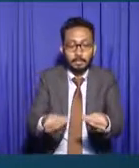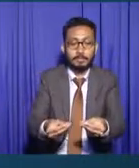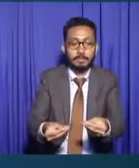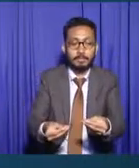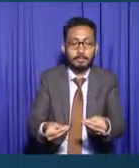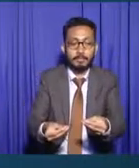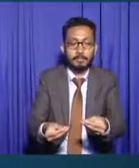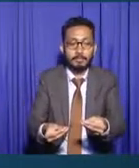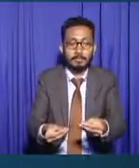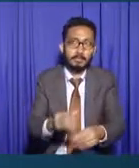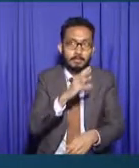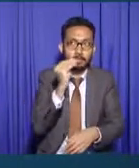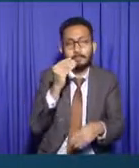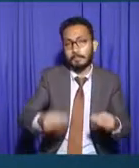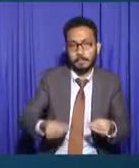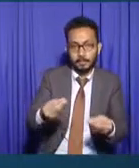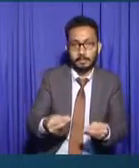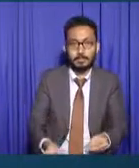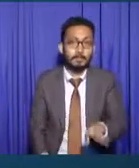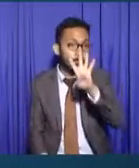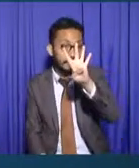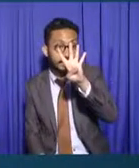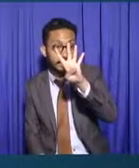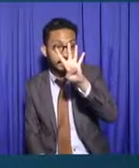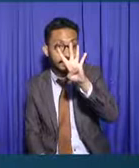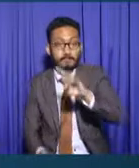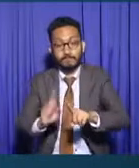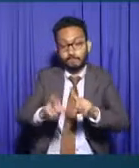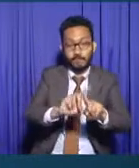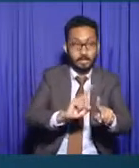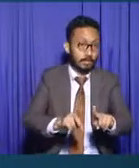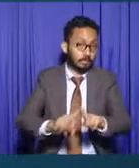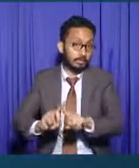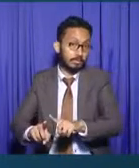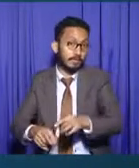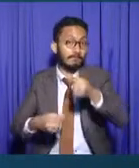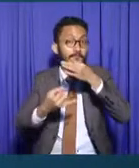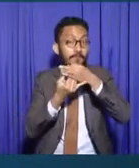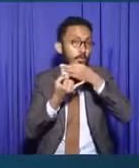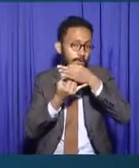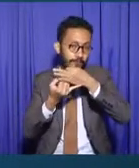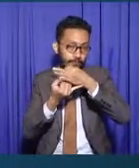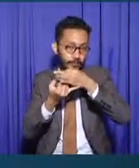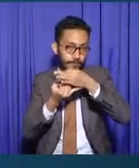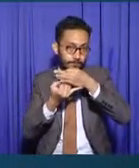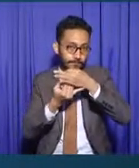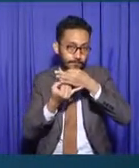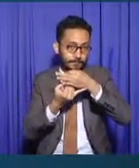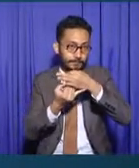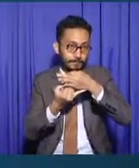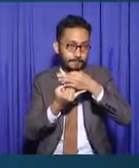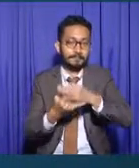16 kombinasi genotip F2 akan berhasil